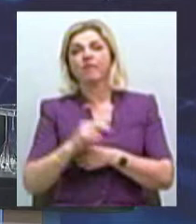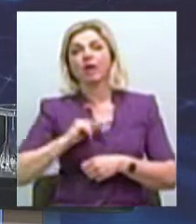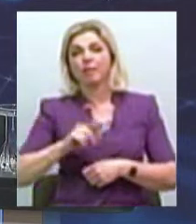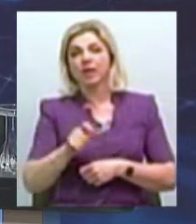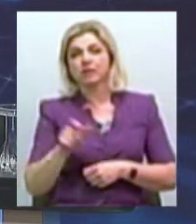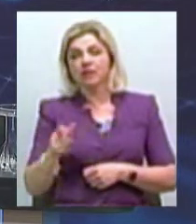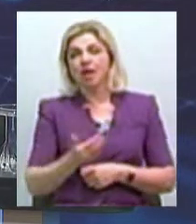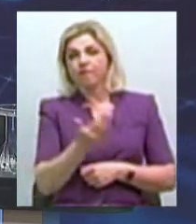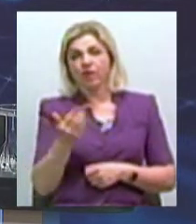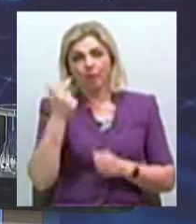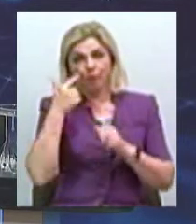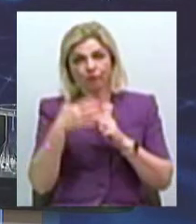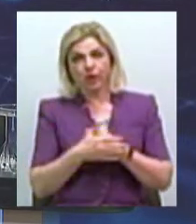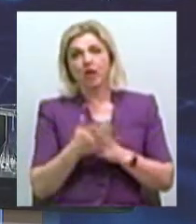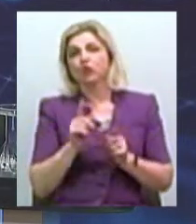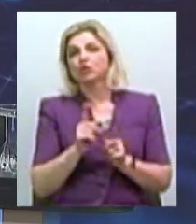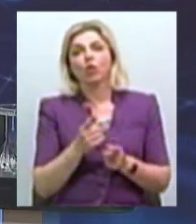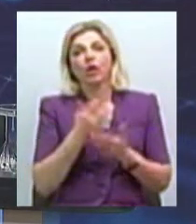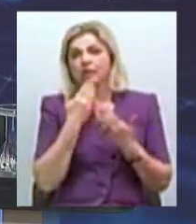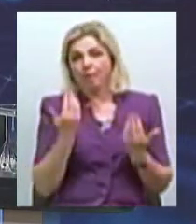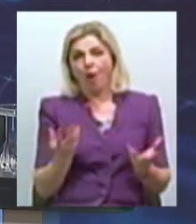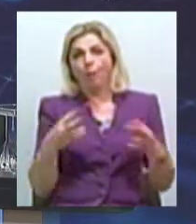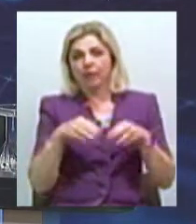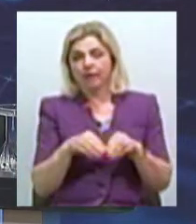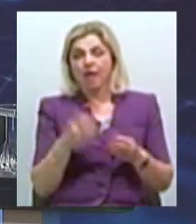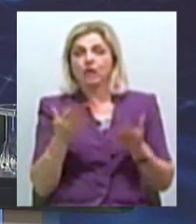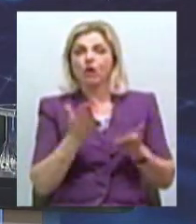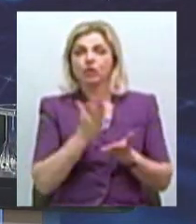думаю, ви розумієте, що важче об'єднатися. Якщо є якісь центр,